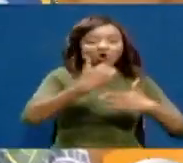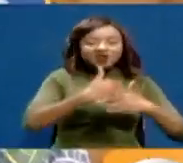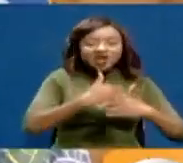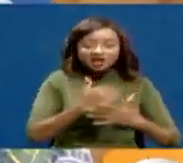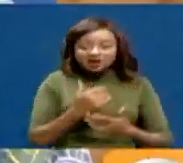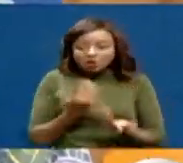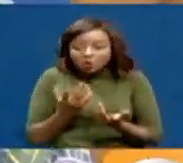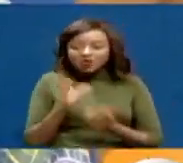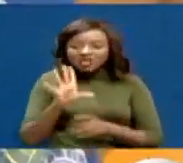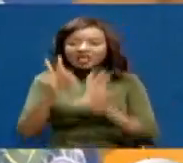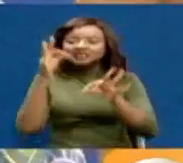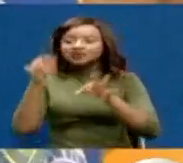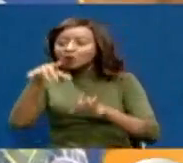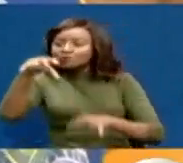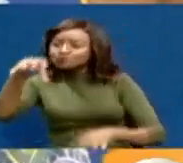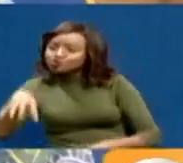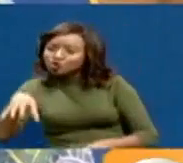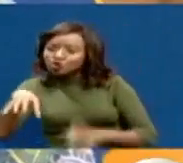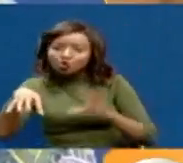Hauchagui mdogo